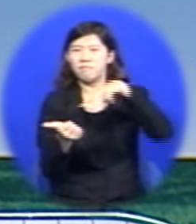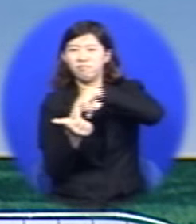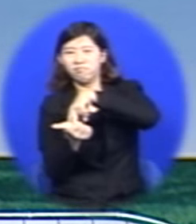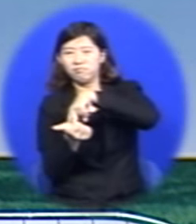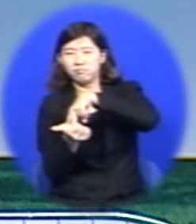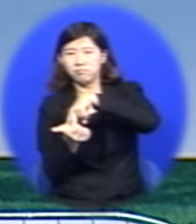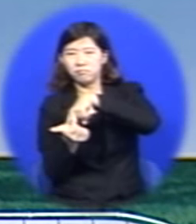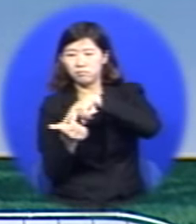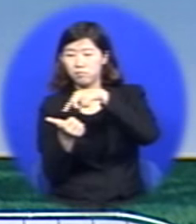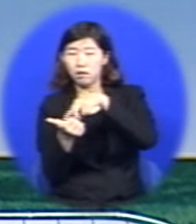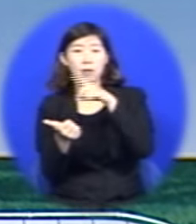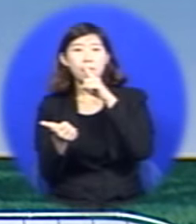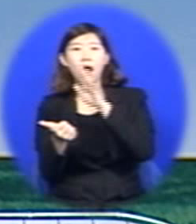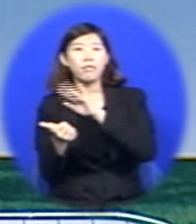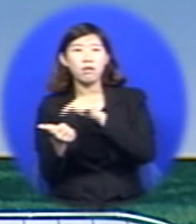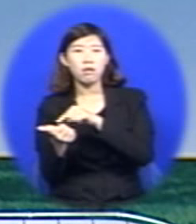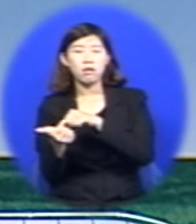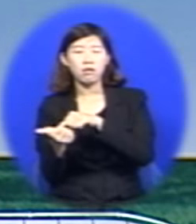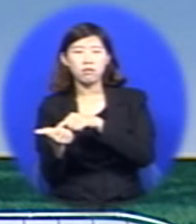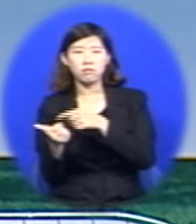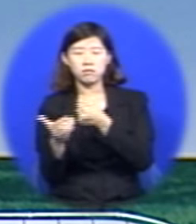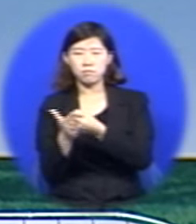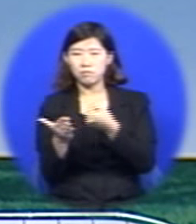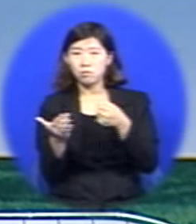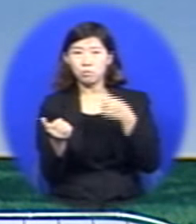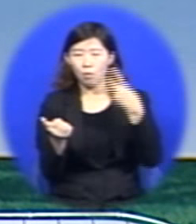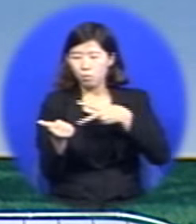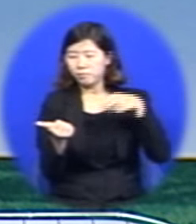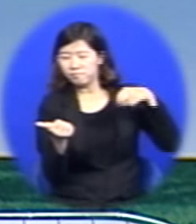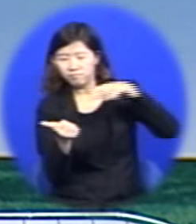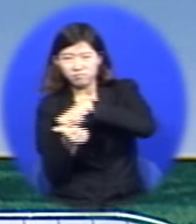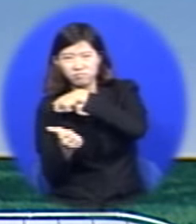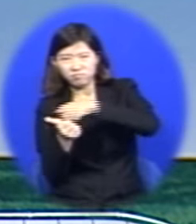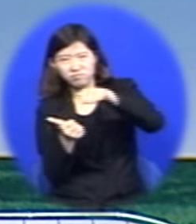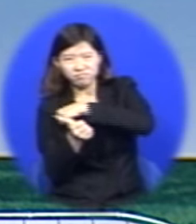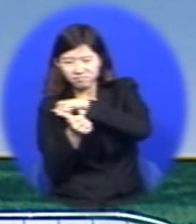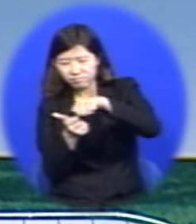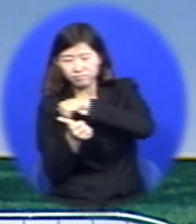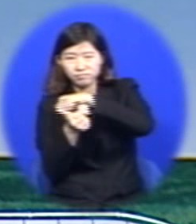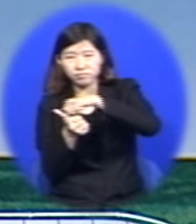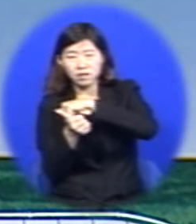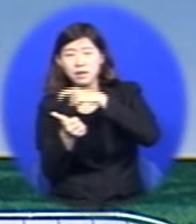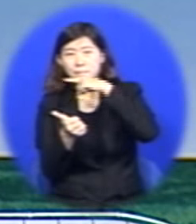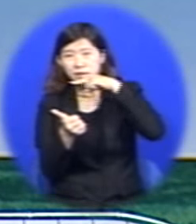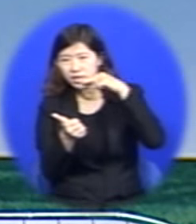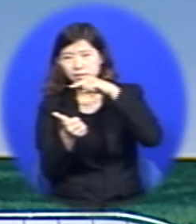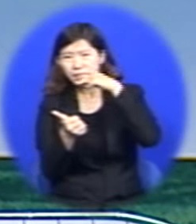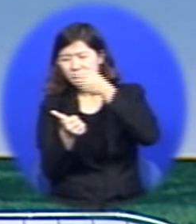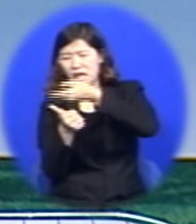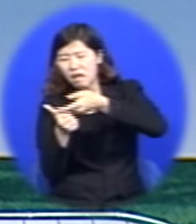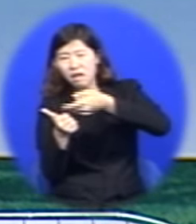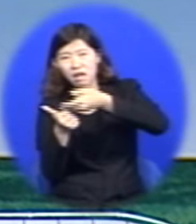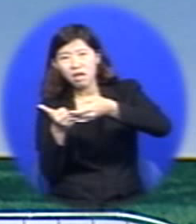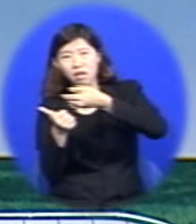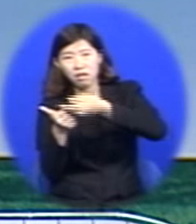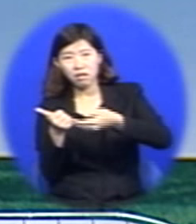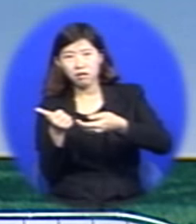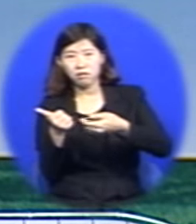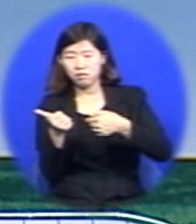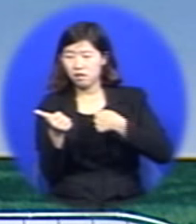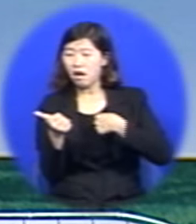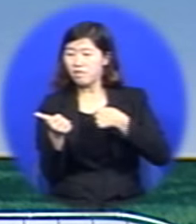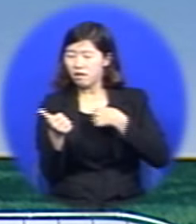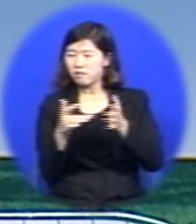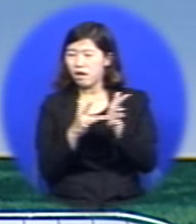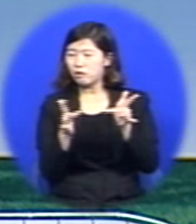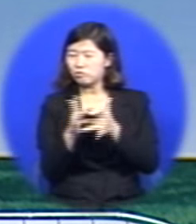말을 안 하려고 하더래요. 그래서 다시 때렸대요. 피가 더 나왔습니다. 나는 예수 그리스도를 내 구주와 주님으로